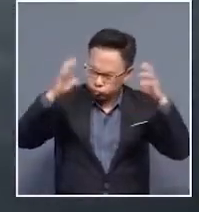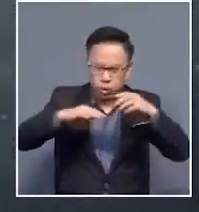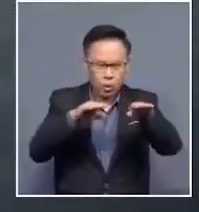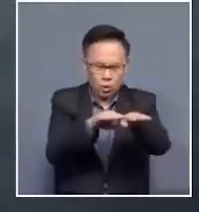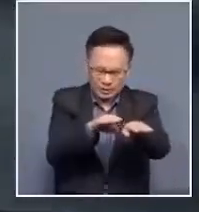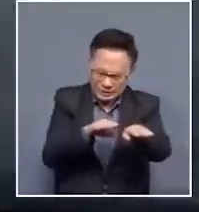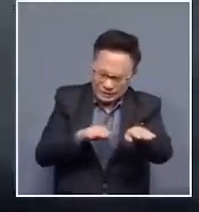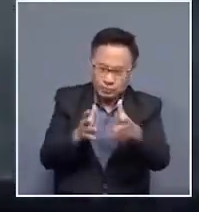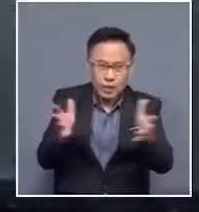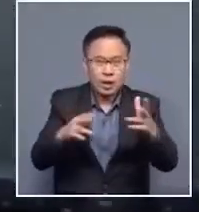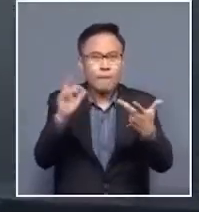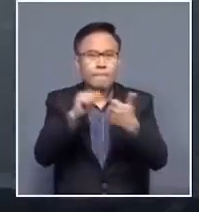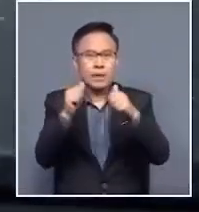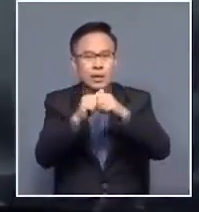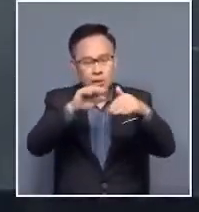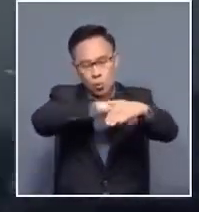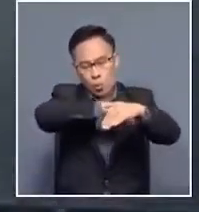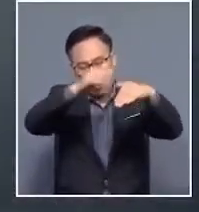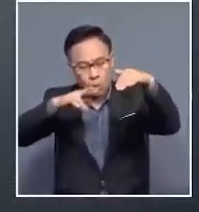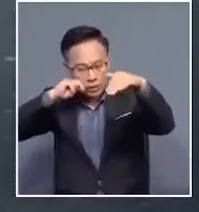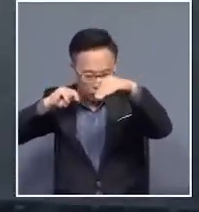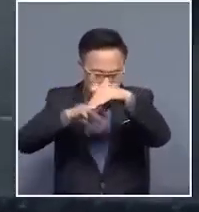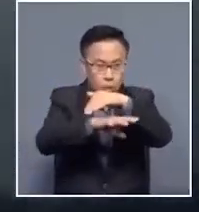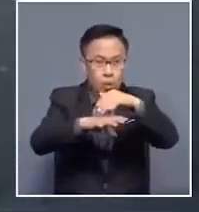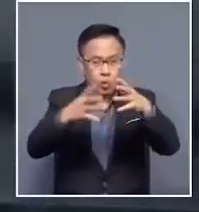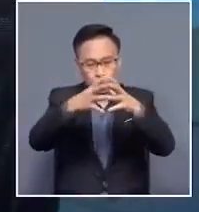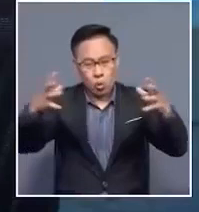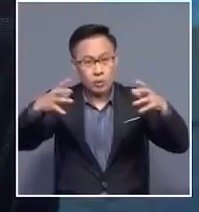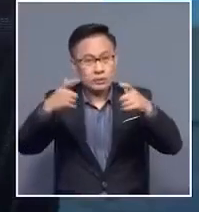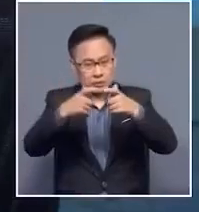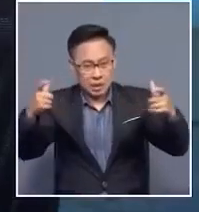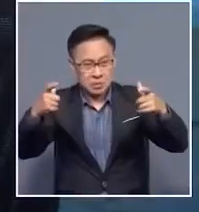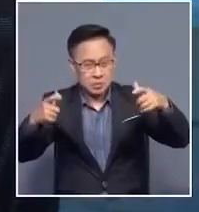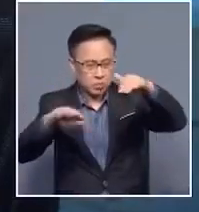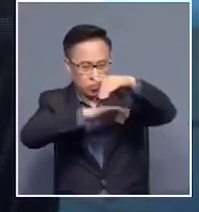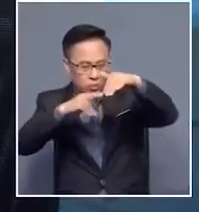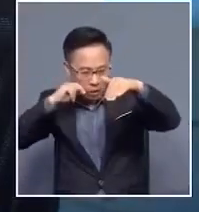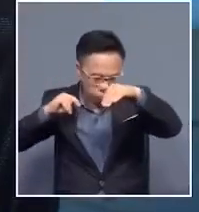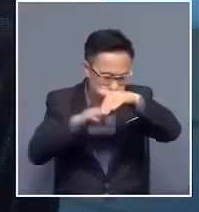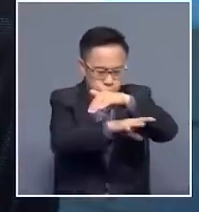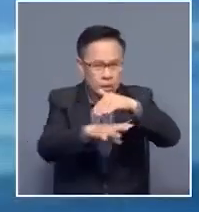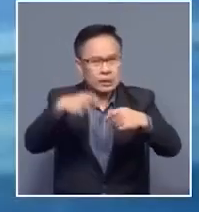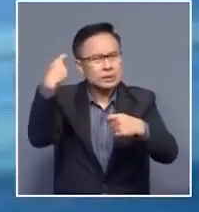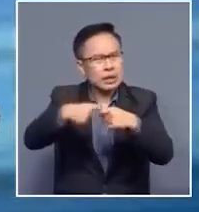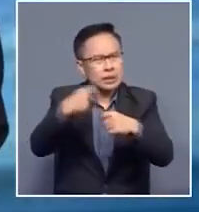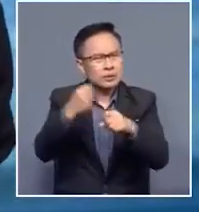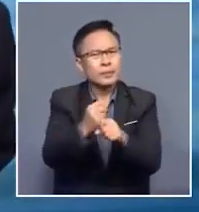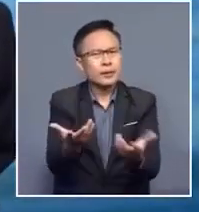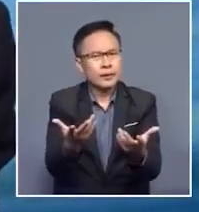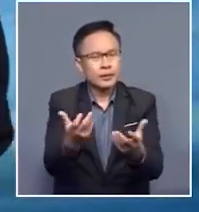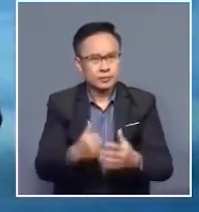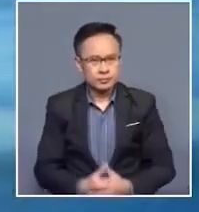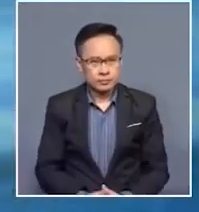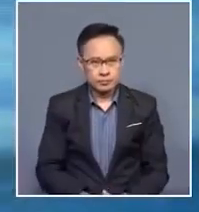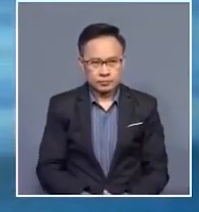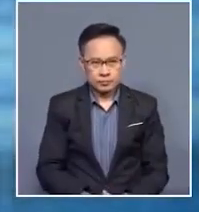คืออุโมงค์ระบายน้ำมันเกิดอะไรขึ้นข้อเท็จจริงในวันนั้นและวันนี้เราแก้ไขไปแล้วยังไงบ้างคะ ครับวันที่7